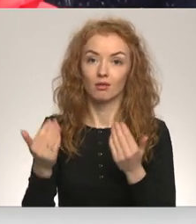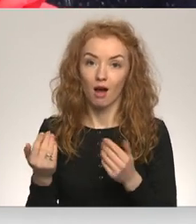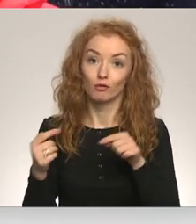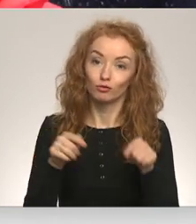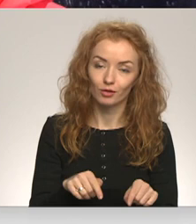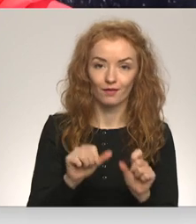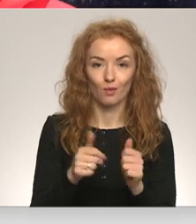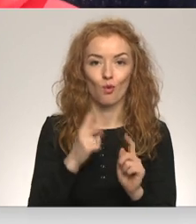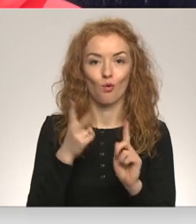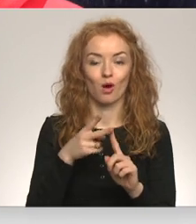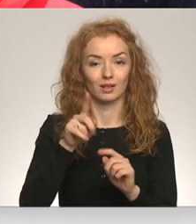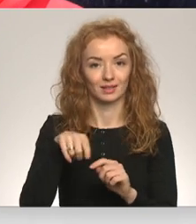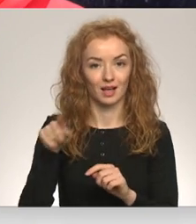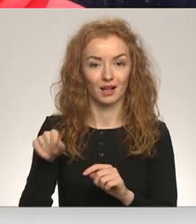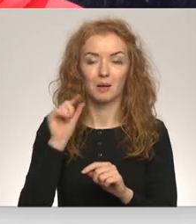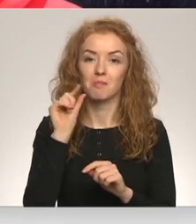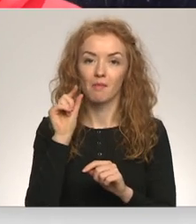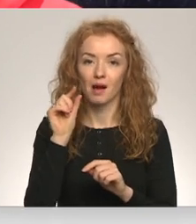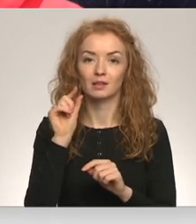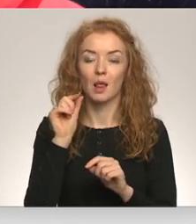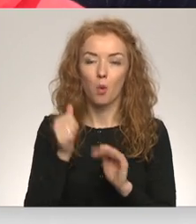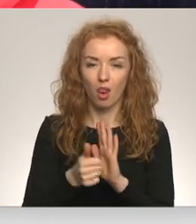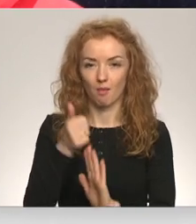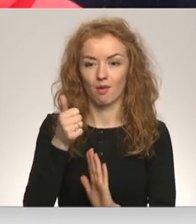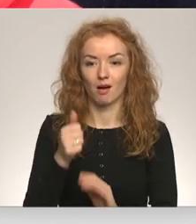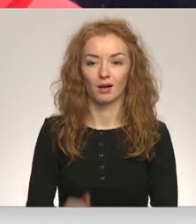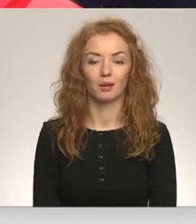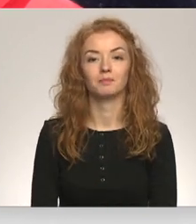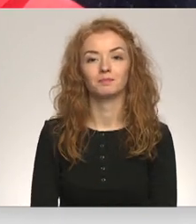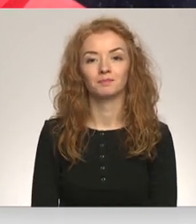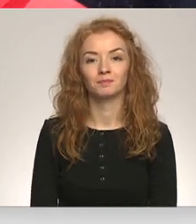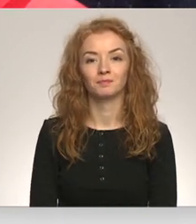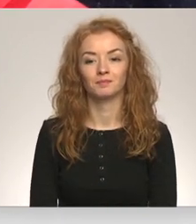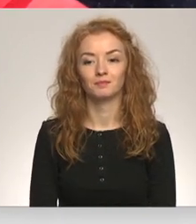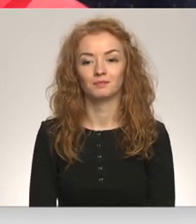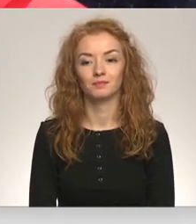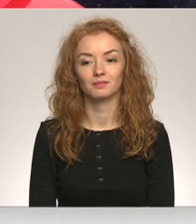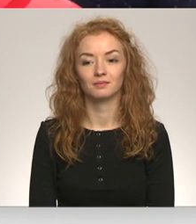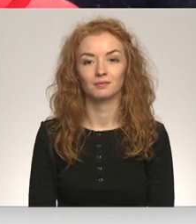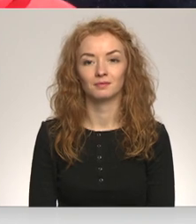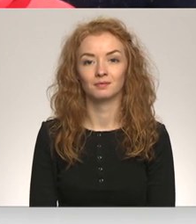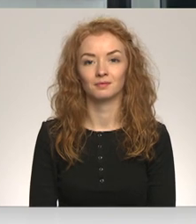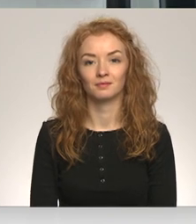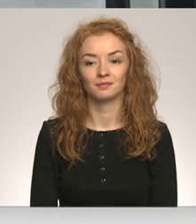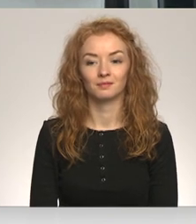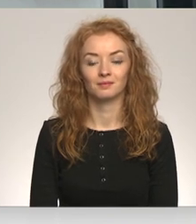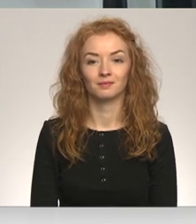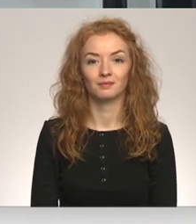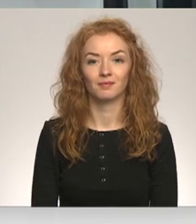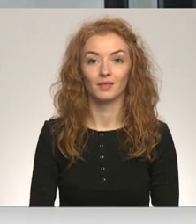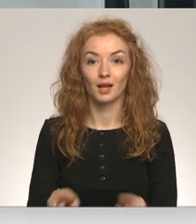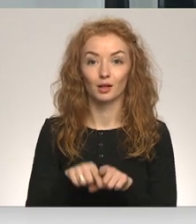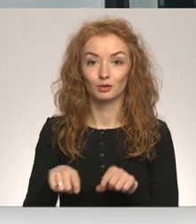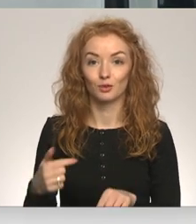veidosim otru sēriju, kas būs mazliet pārdomātāka. Pirmā работа первая. Pirmā eskiza. Arī